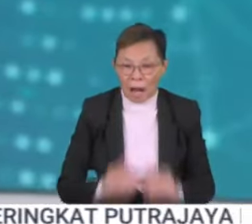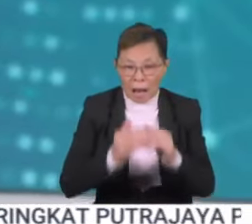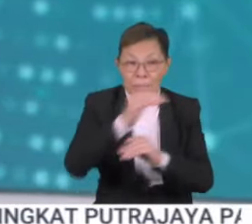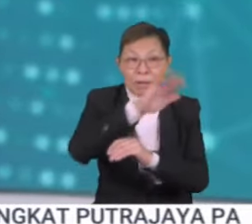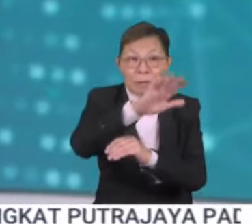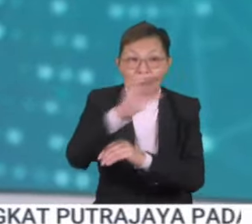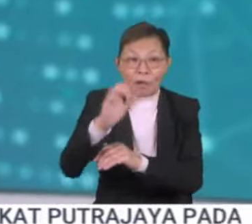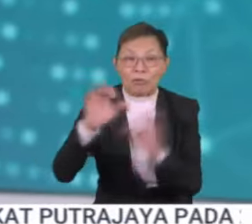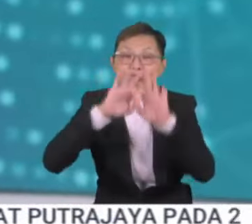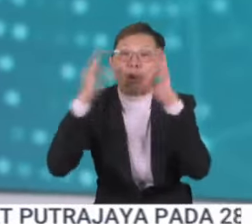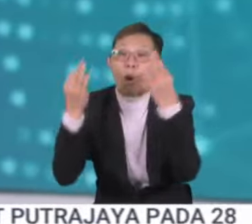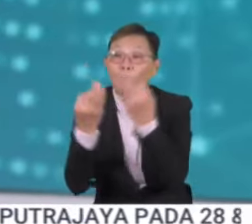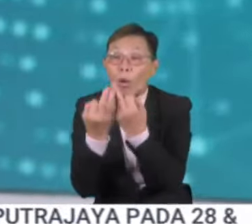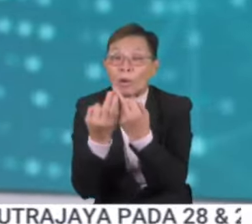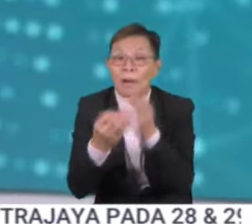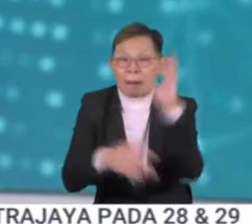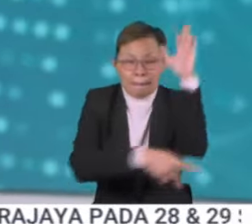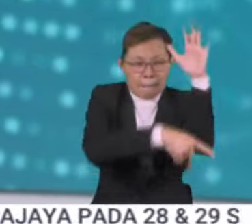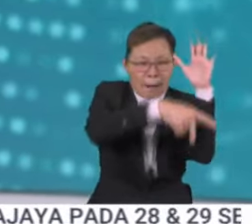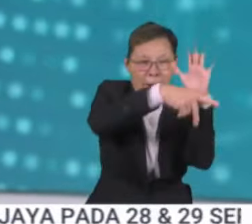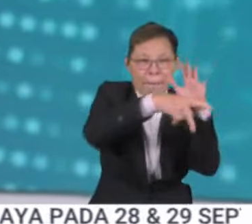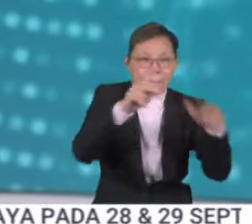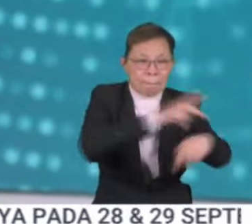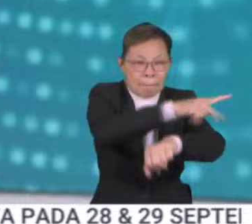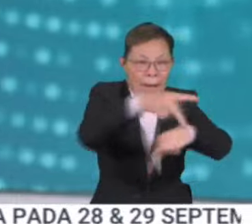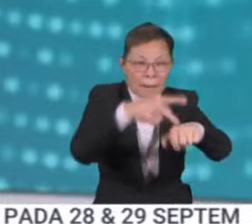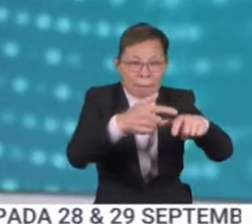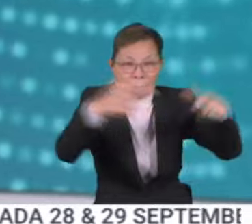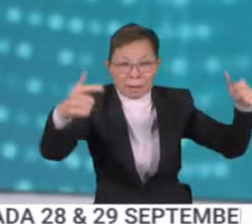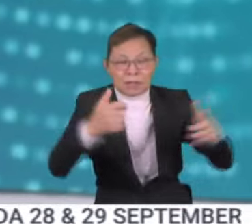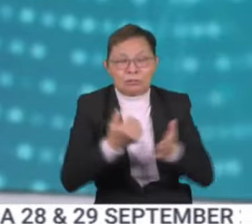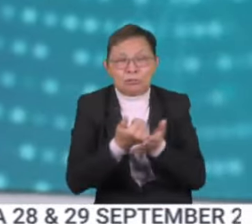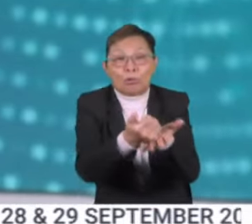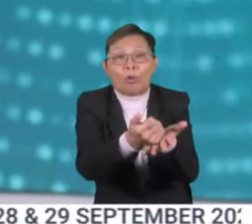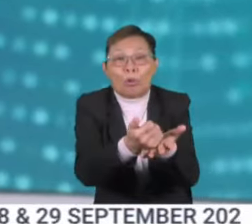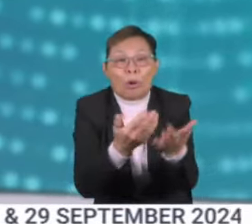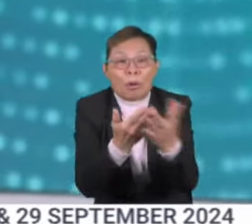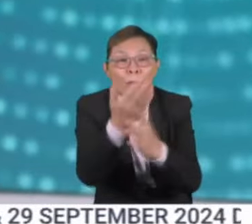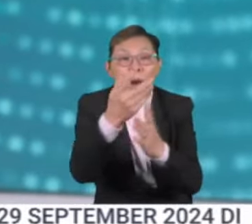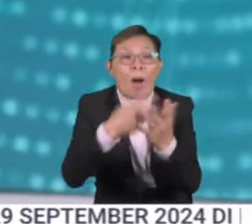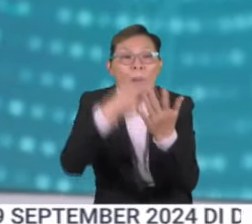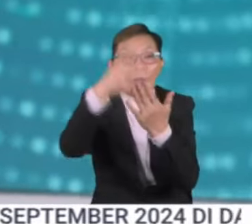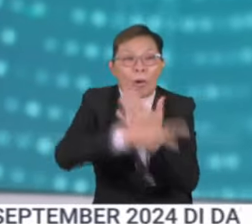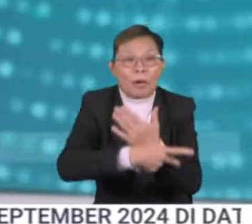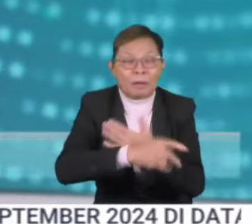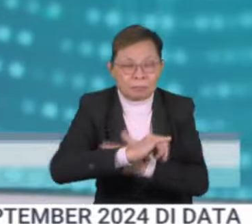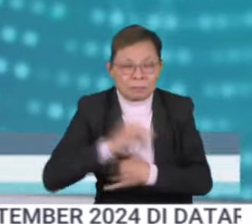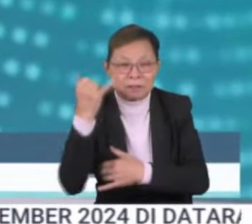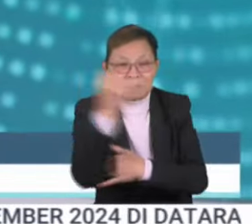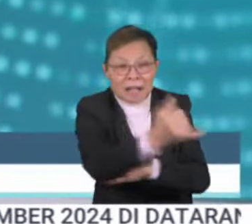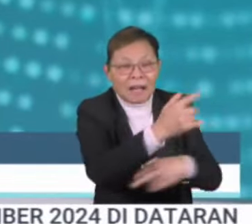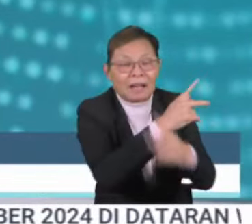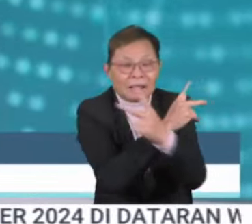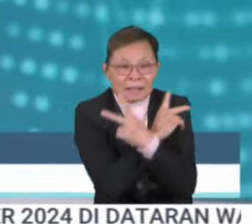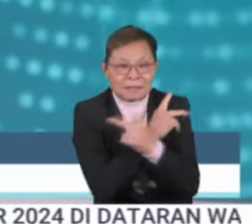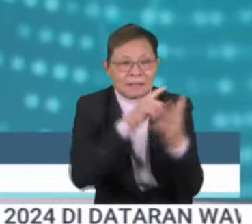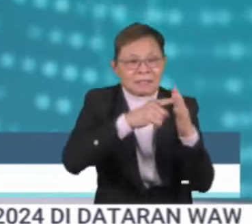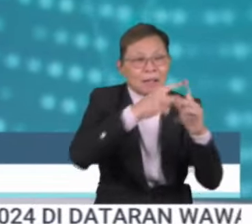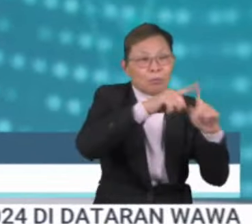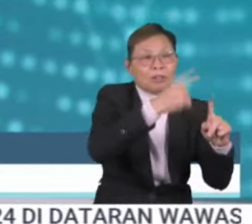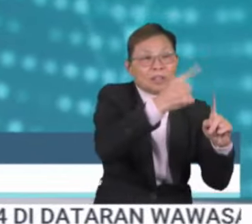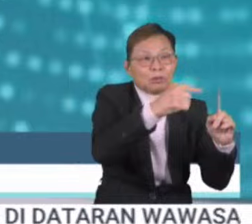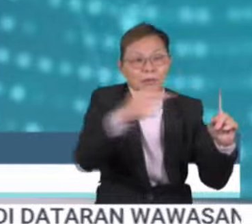Lebih 500 keluarga di Parlimen Padang Besar disantuni menerusi program Ziarah Kasih sejak Januari hingga